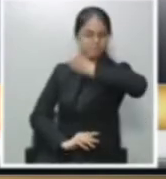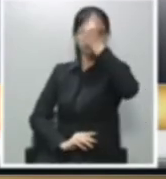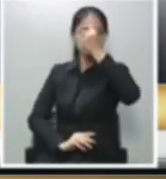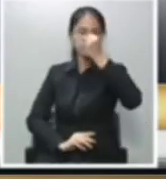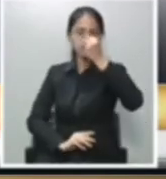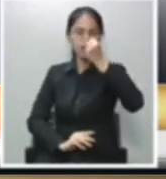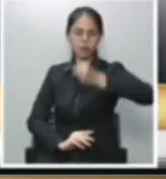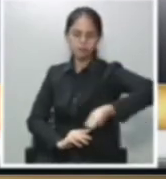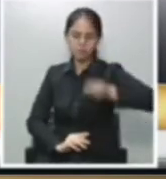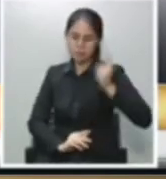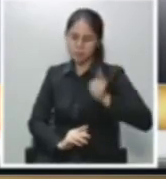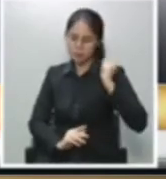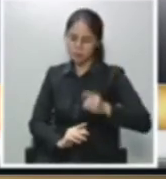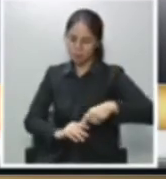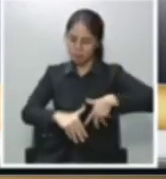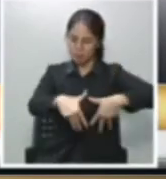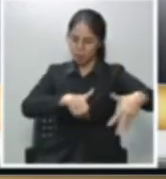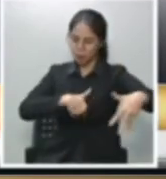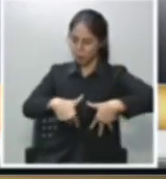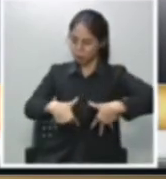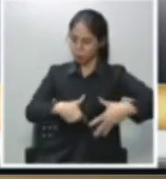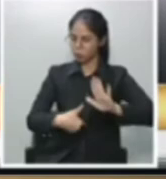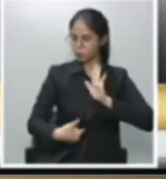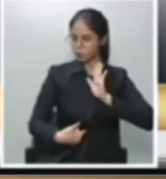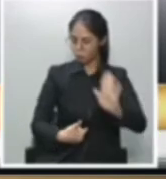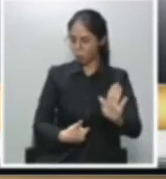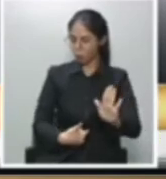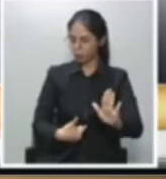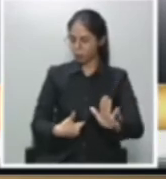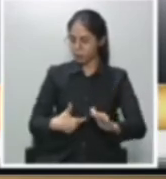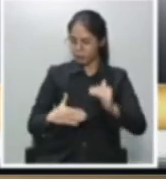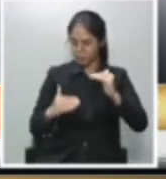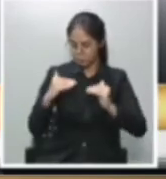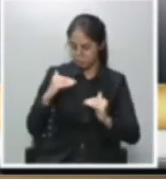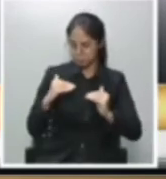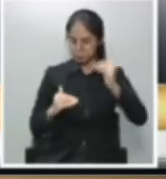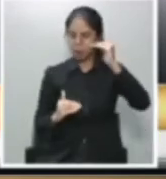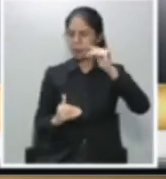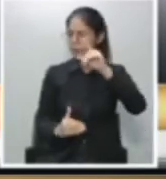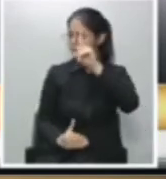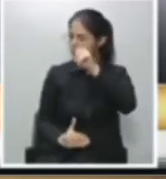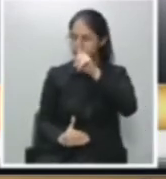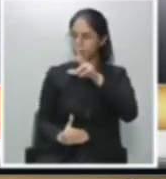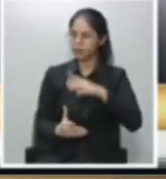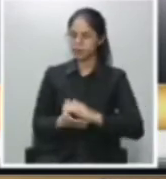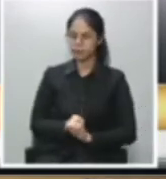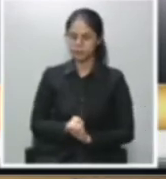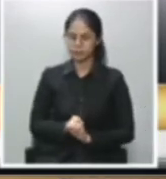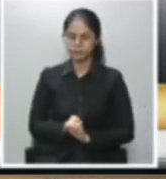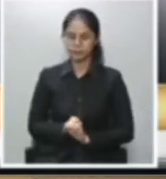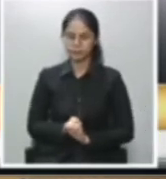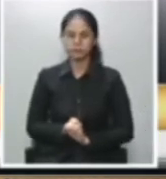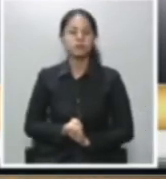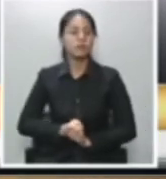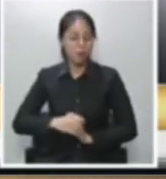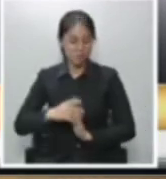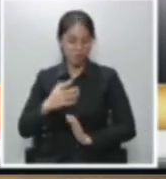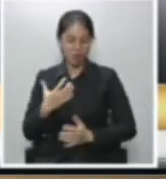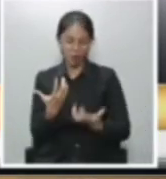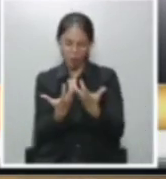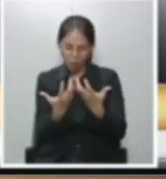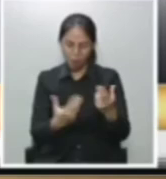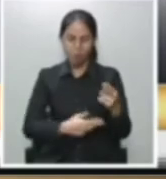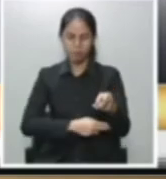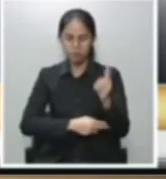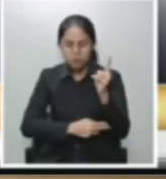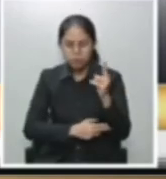ประชาชนต้องถูกละเมิดไม่ได้ยิ่งบุคคลที่อยู่ในอำนาจ ใช้อาวุธใช้ก